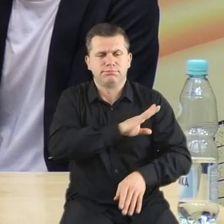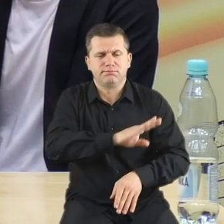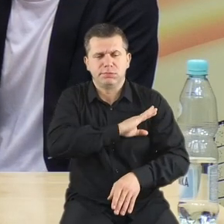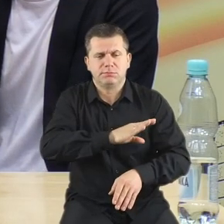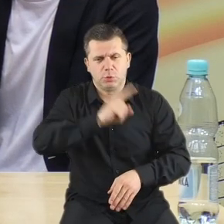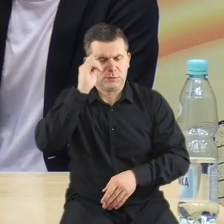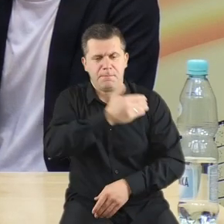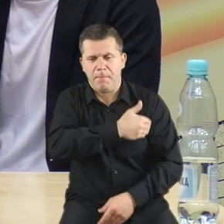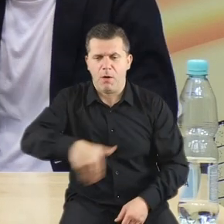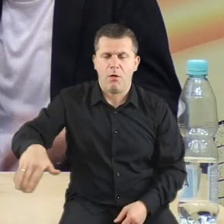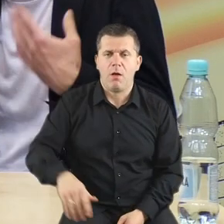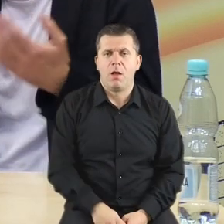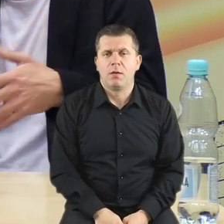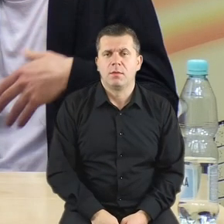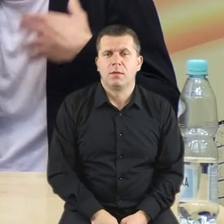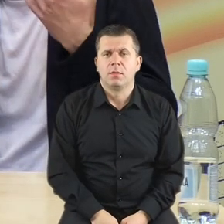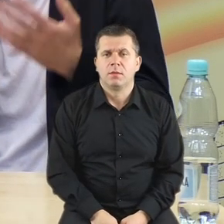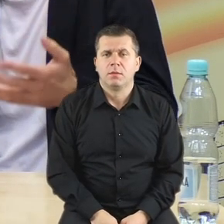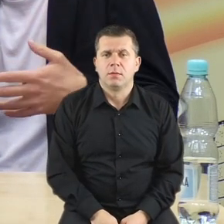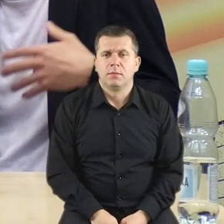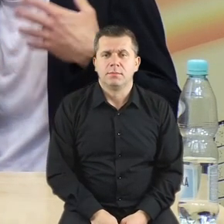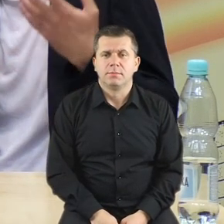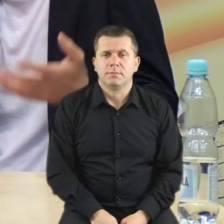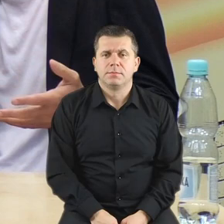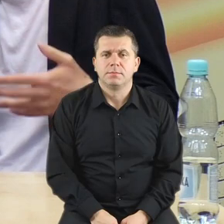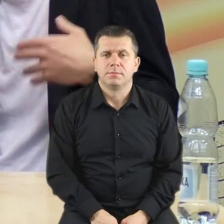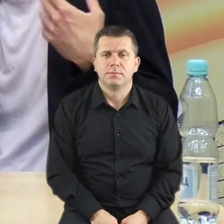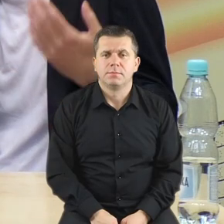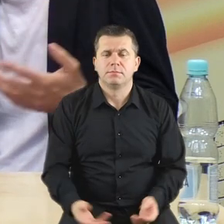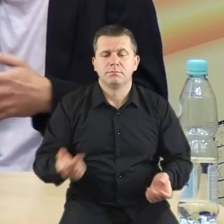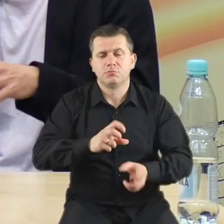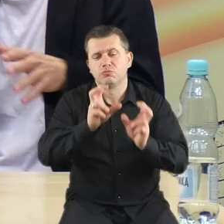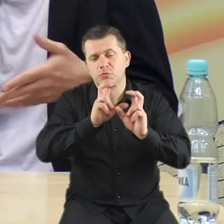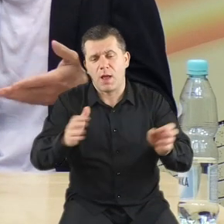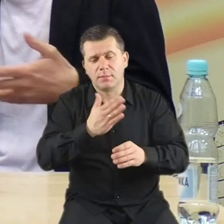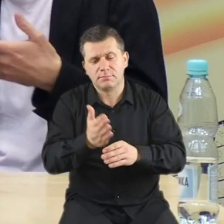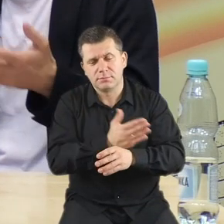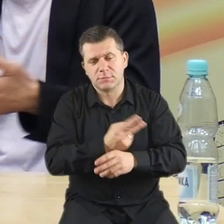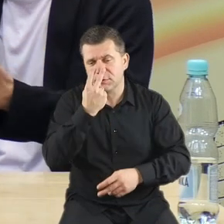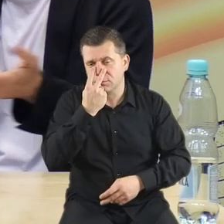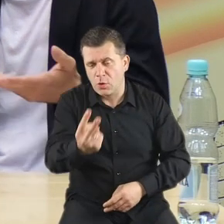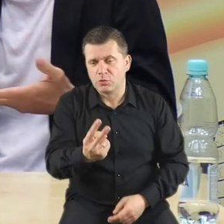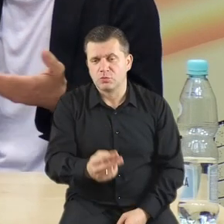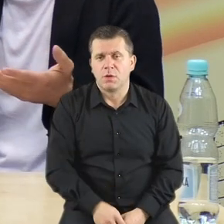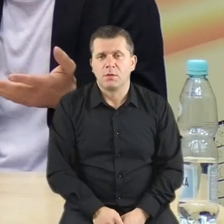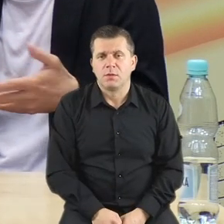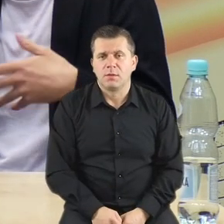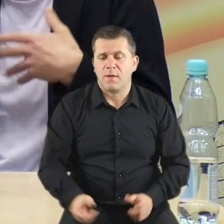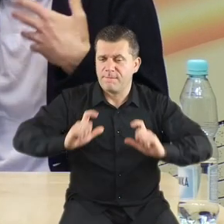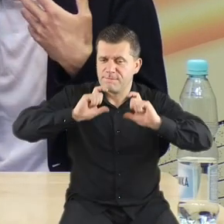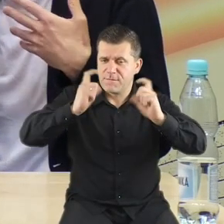Natomiast jest pewien, ponieważ z czasem też spojrzenie na no, wydarzenia sprzed tylu